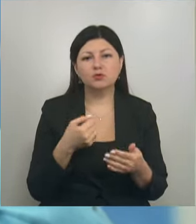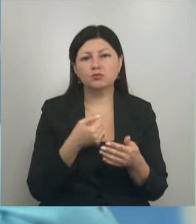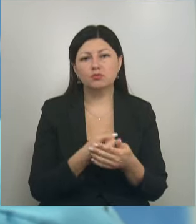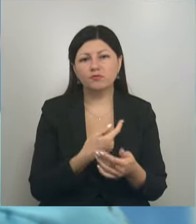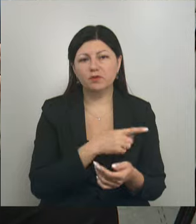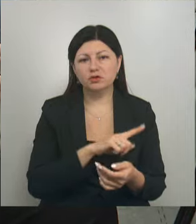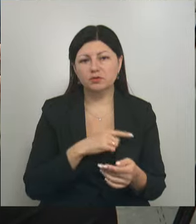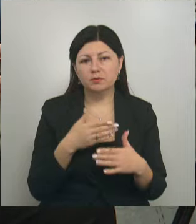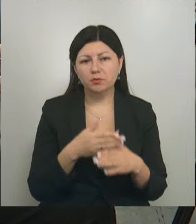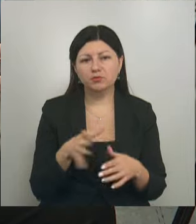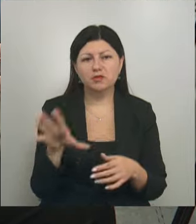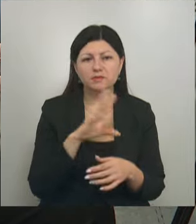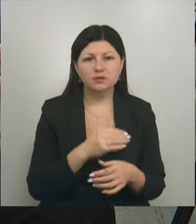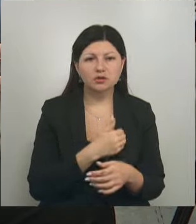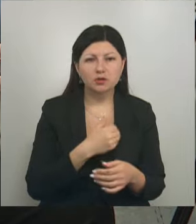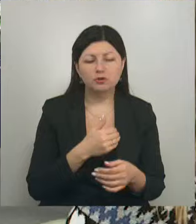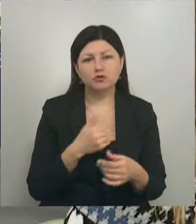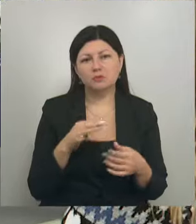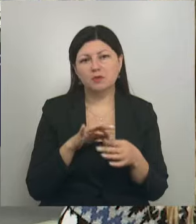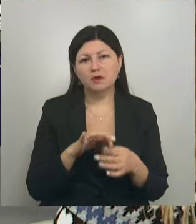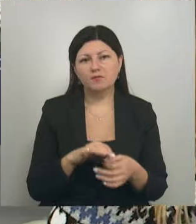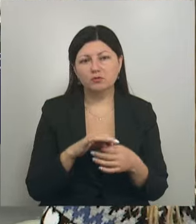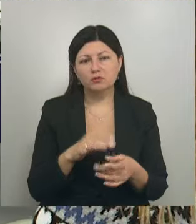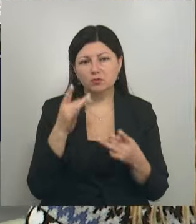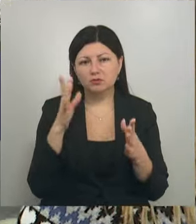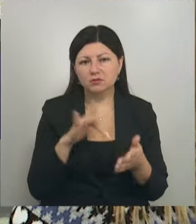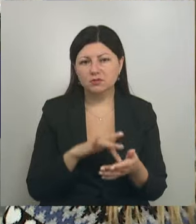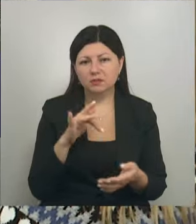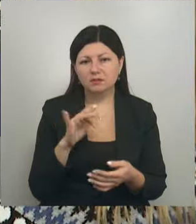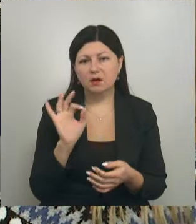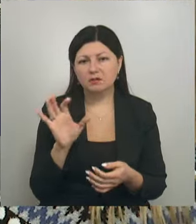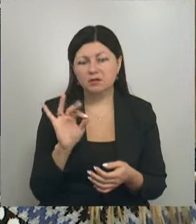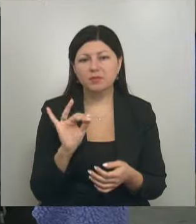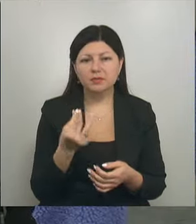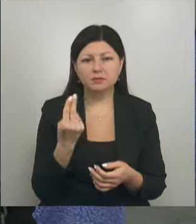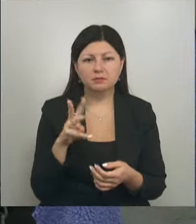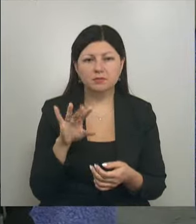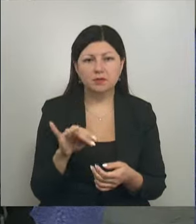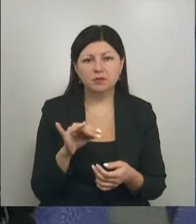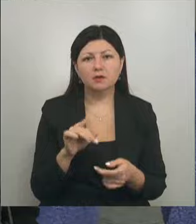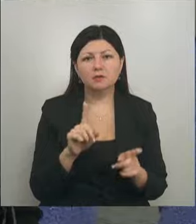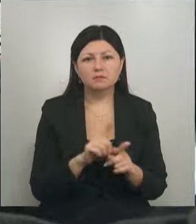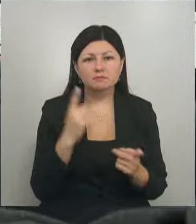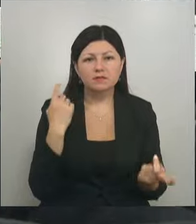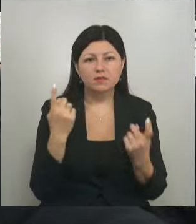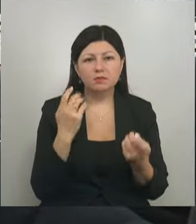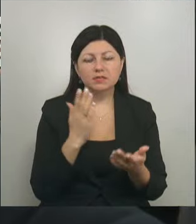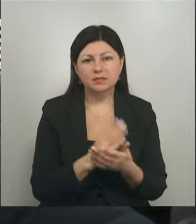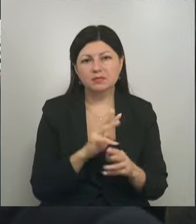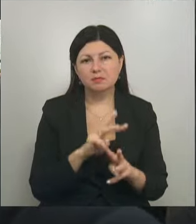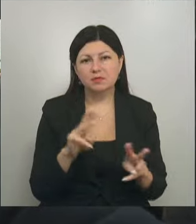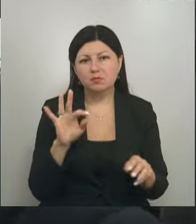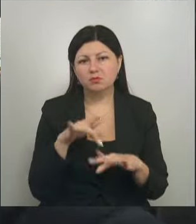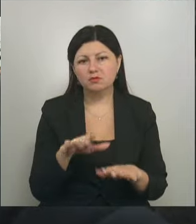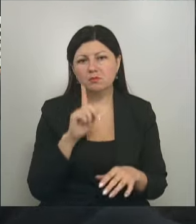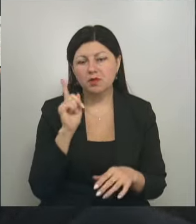помощи для всех желающих проводят также на площадке культурного центра «Октябрь» и в ЦМИ. Актуальная информация на странице Министерства по делам